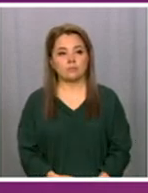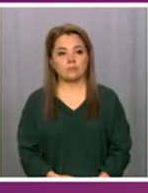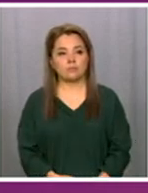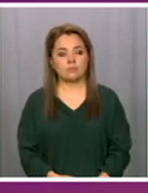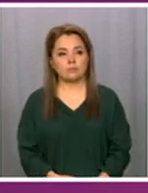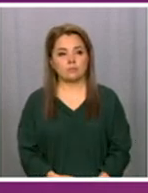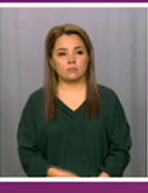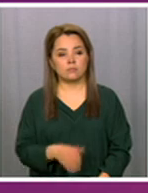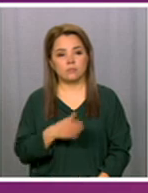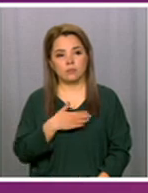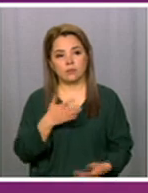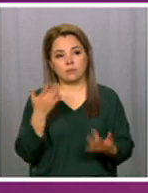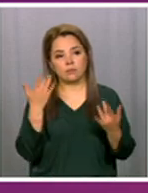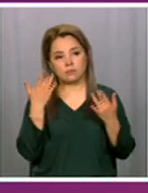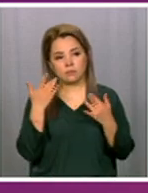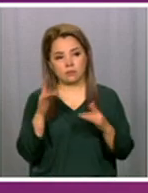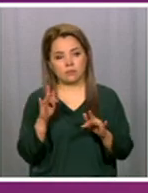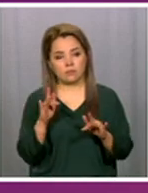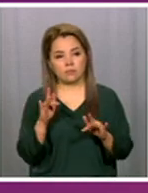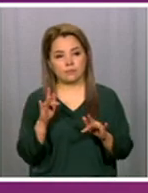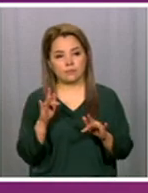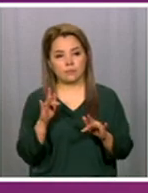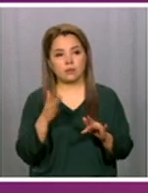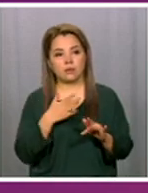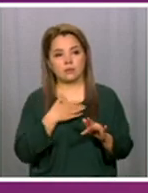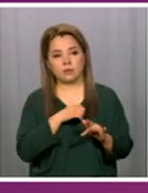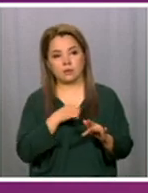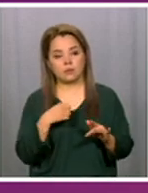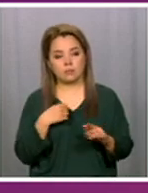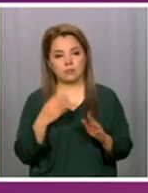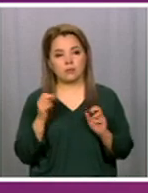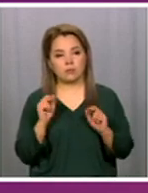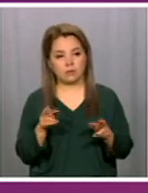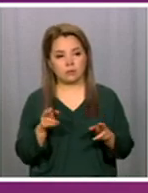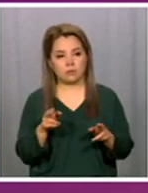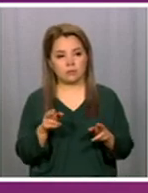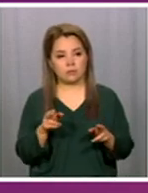Я нечаянный. Я сам не знаю, как.